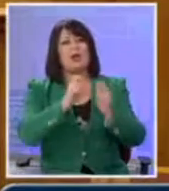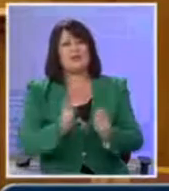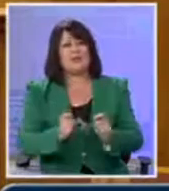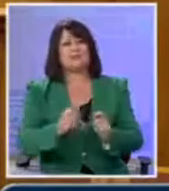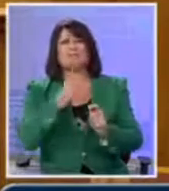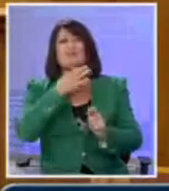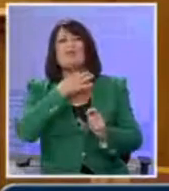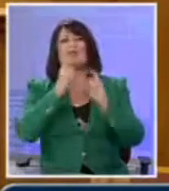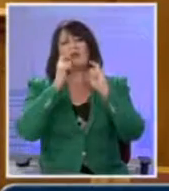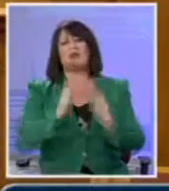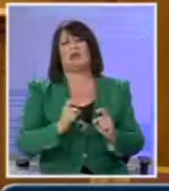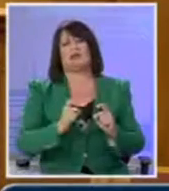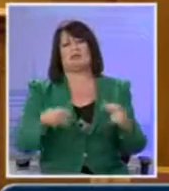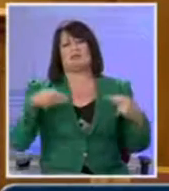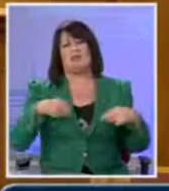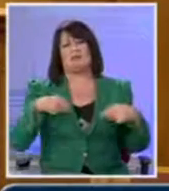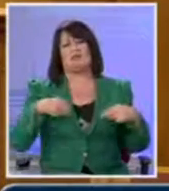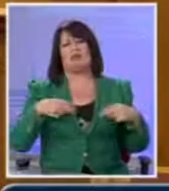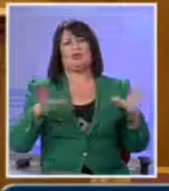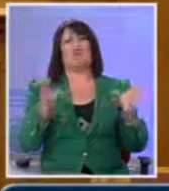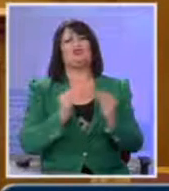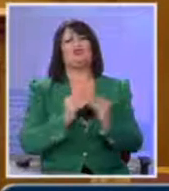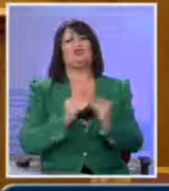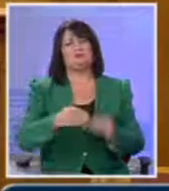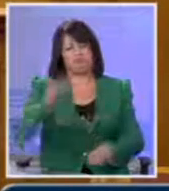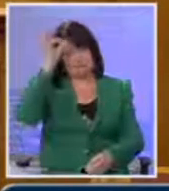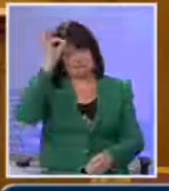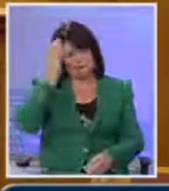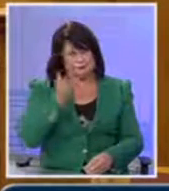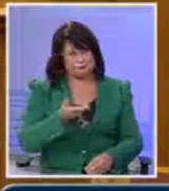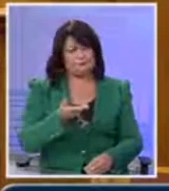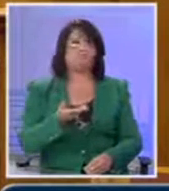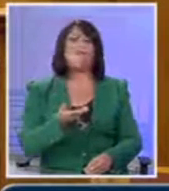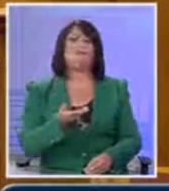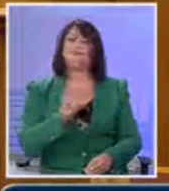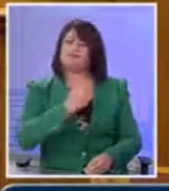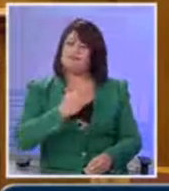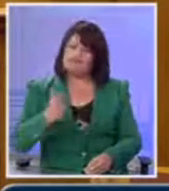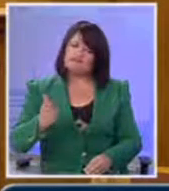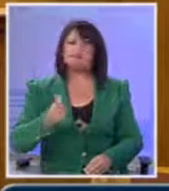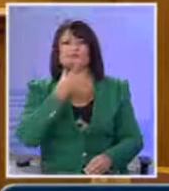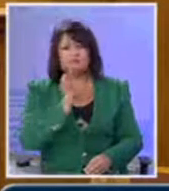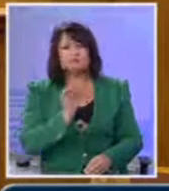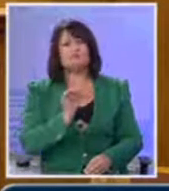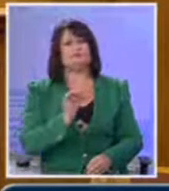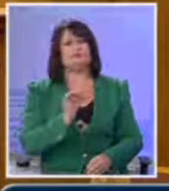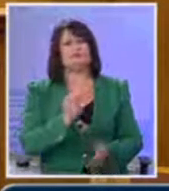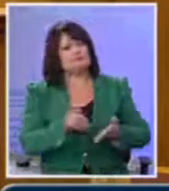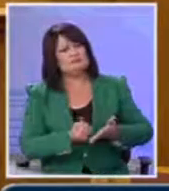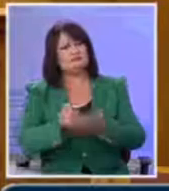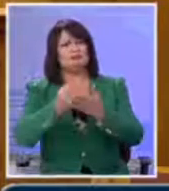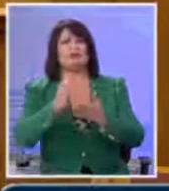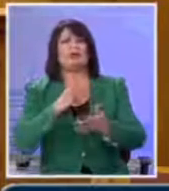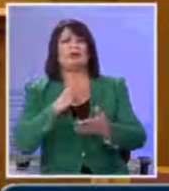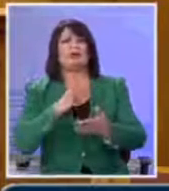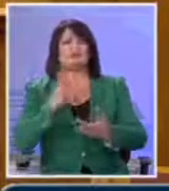είναι απαραίτητες στο Υπουργείο Δημόσιας Τάξης για να μπορέσουμε να υποκαταστήσουμε την καταστολή με τη στήριξη του πολίτη,